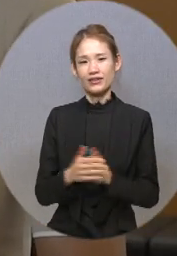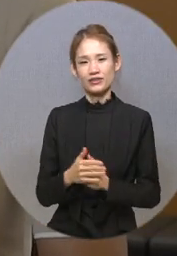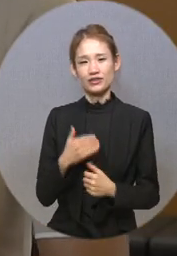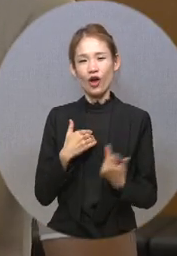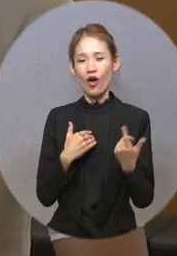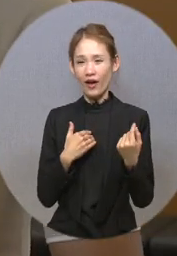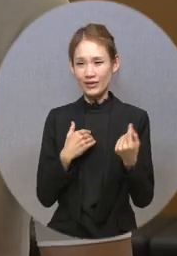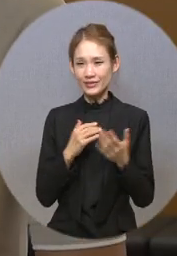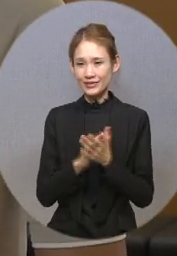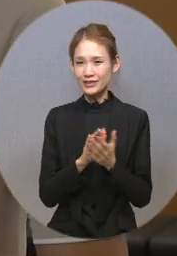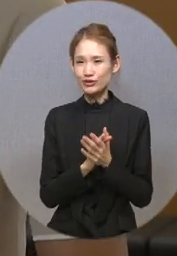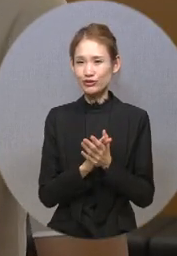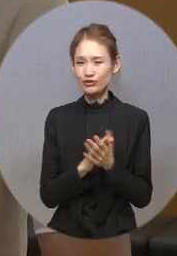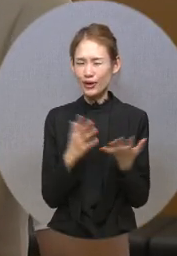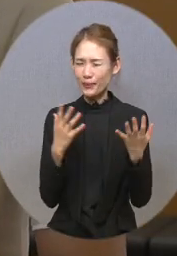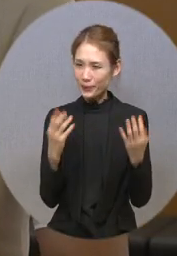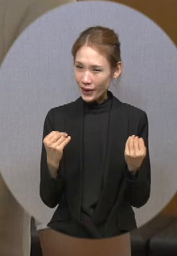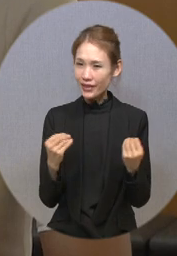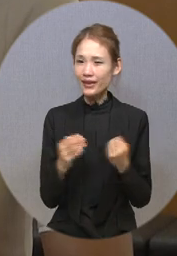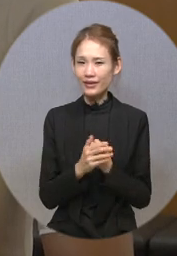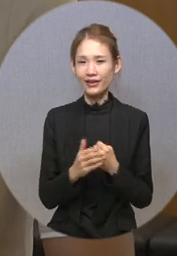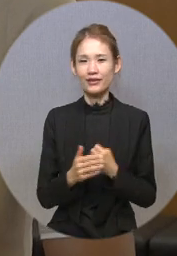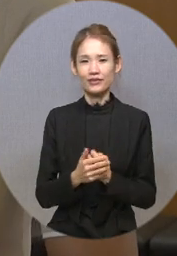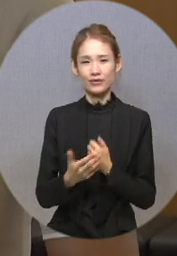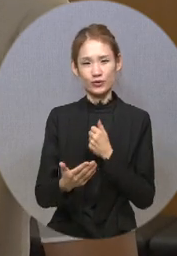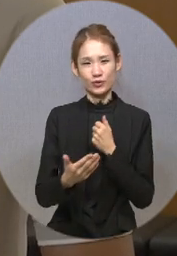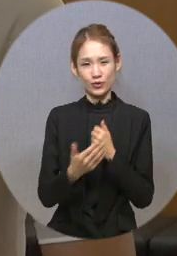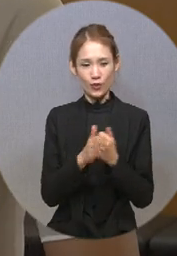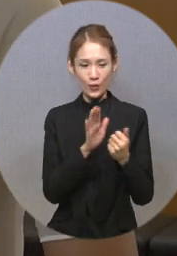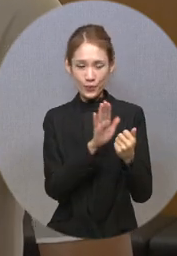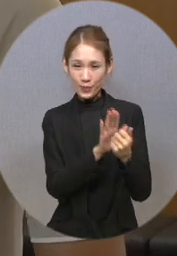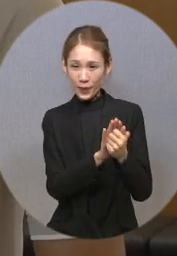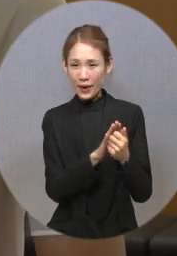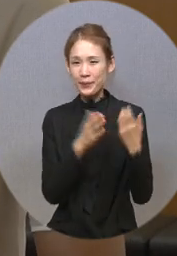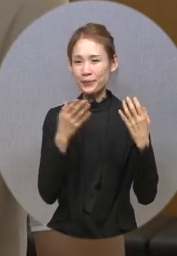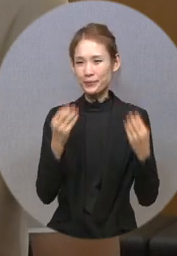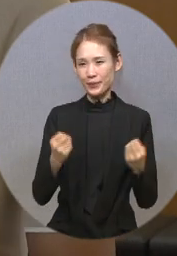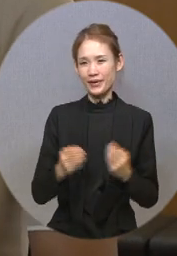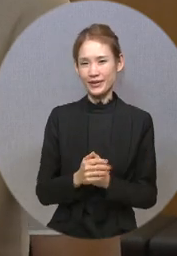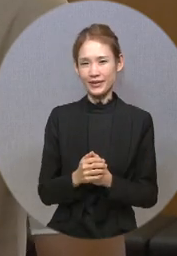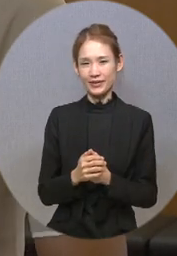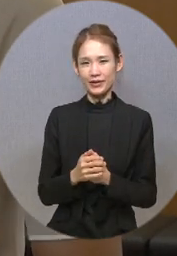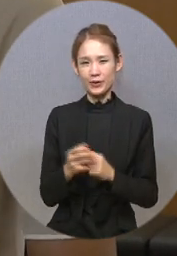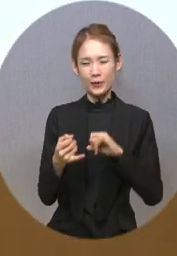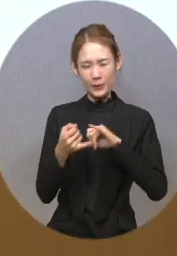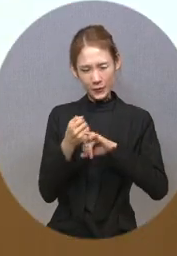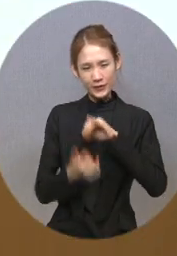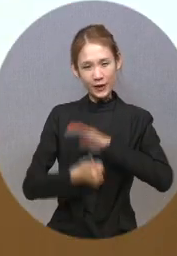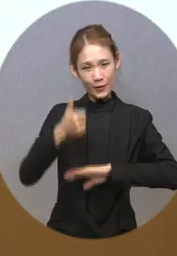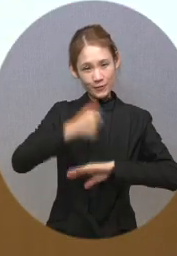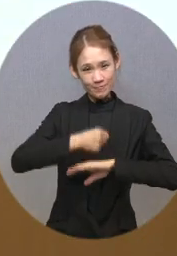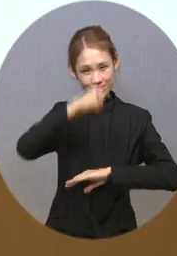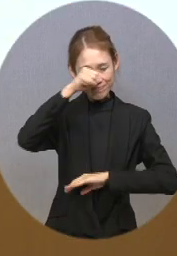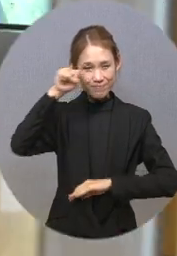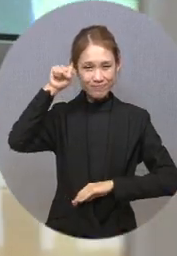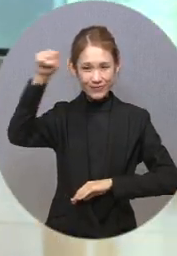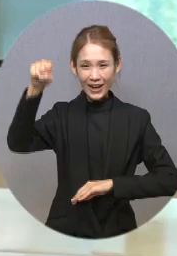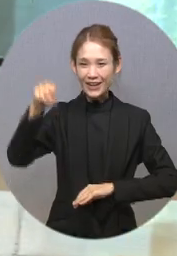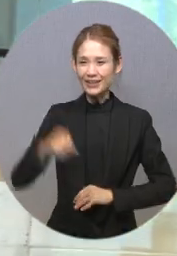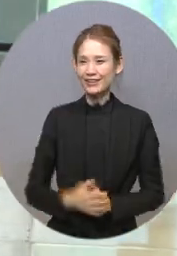같은 친구들이 많으니까, 도움을 주는 사람이 많을 것 같아요. 그래서 꼭 성공했으면 좋겠습니다. 화이팅!